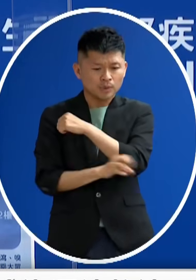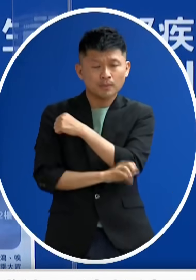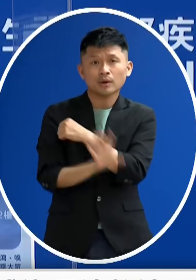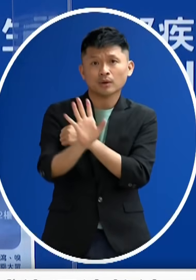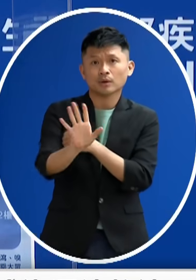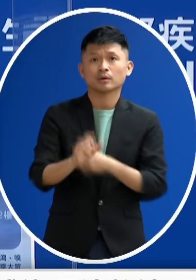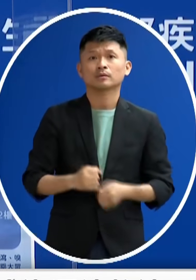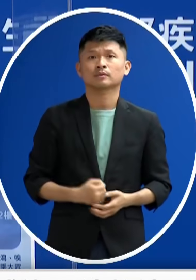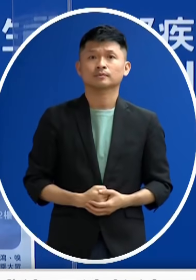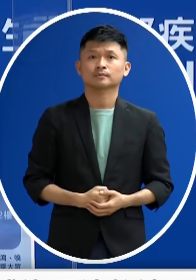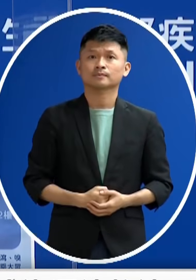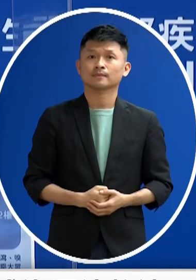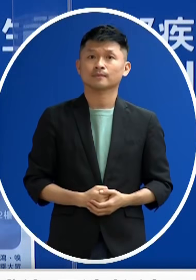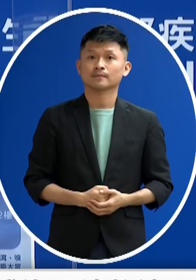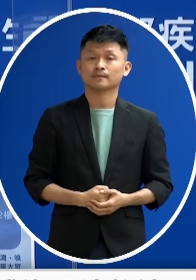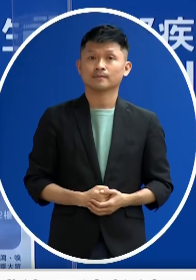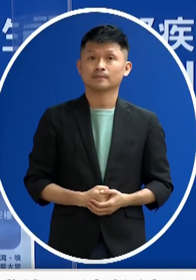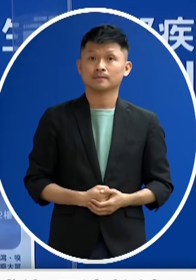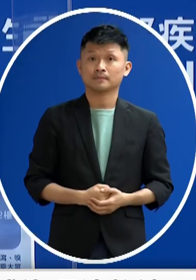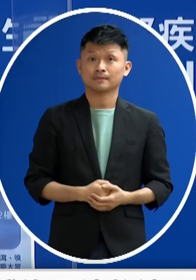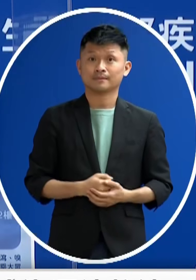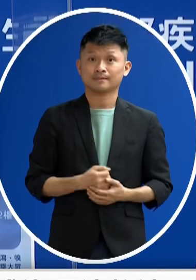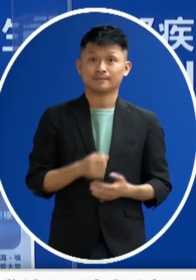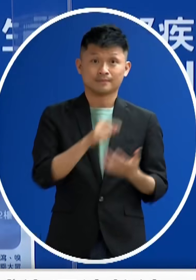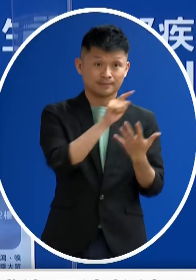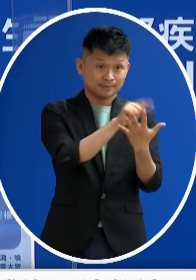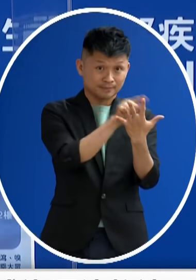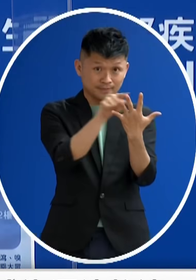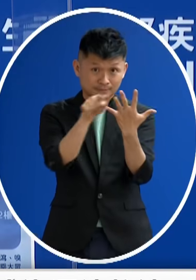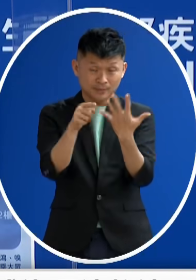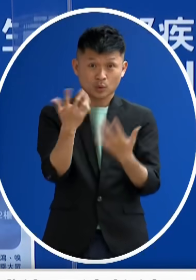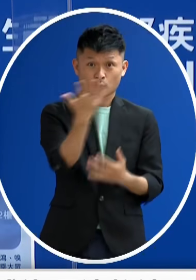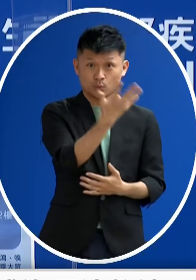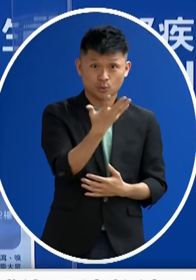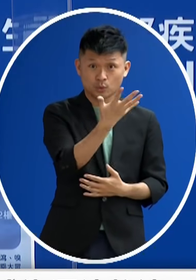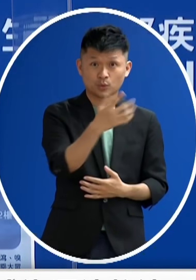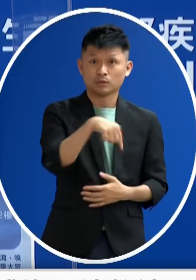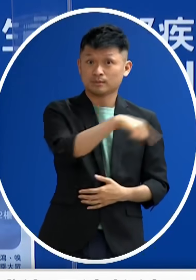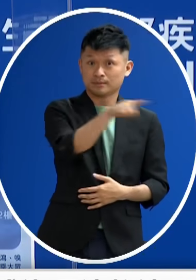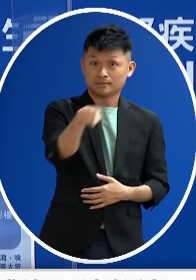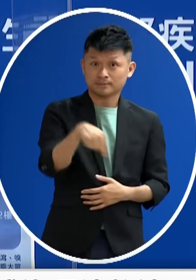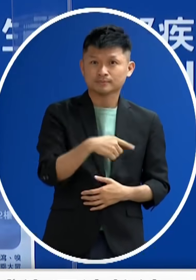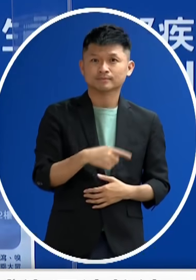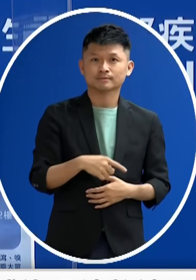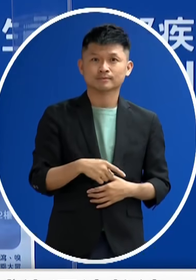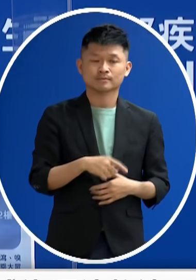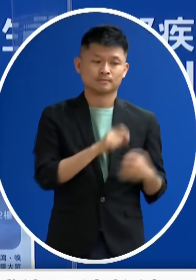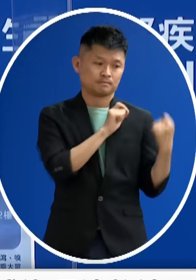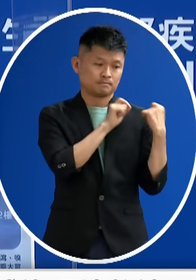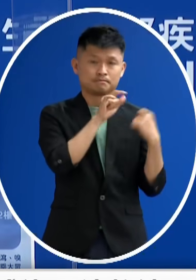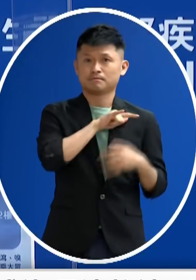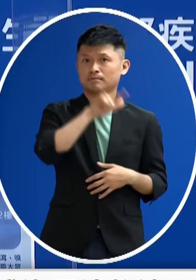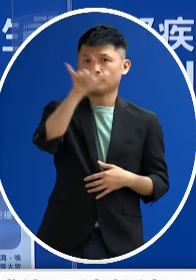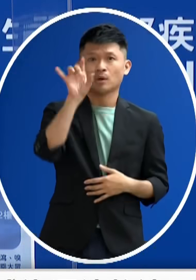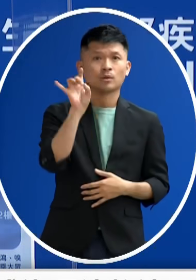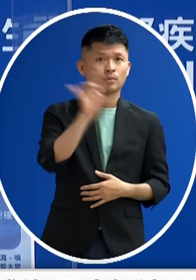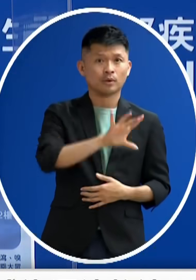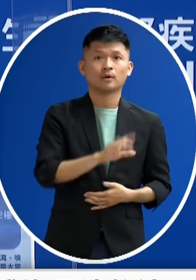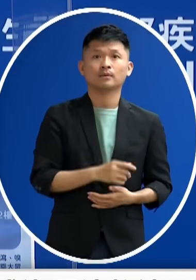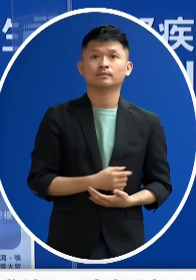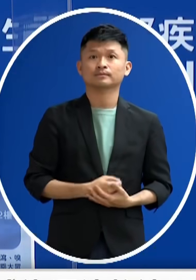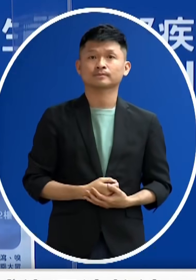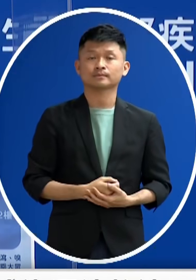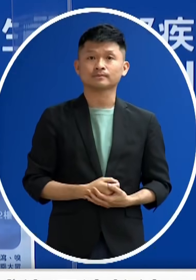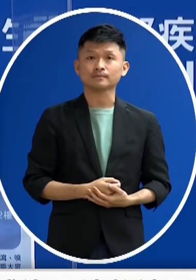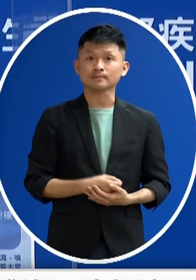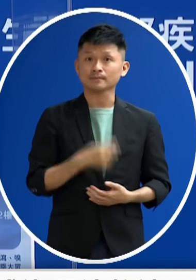状。那这五名的游艺场相关个案近期皆没有出国，那持续要